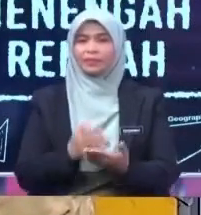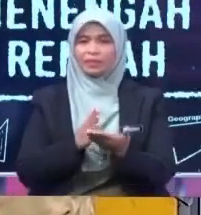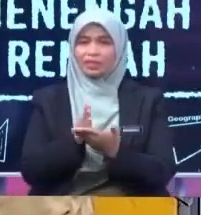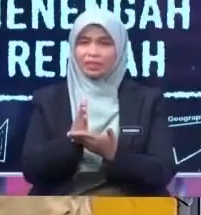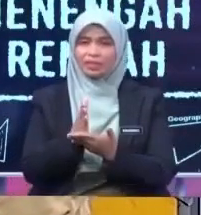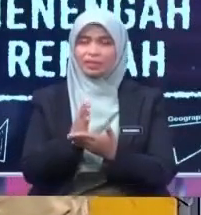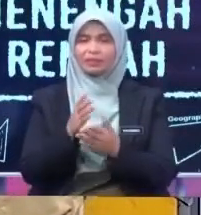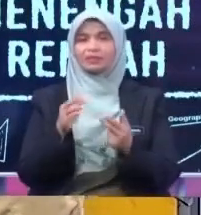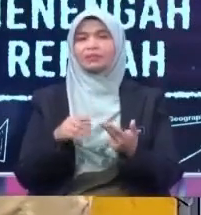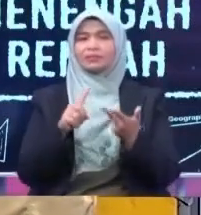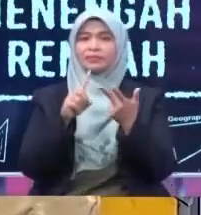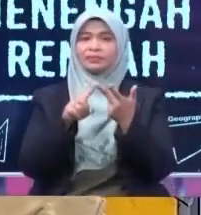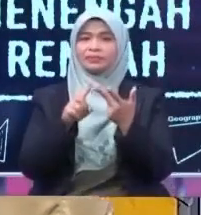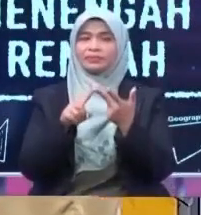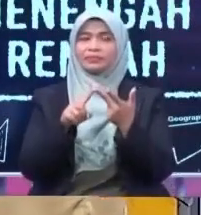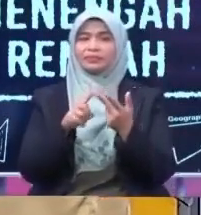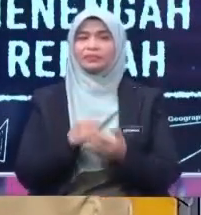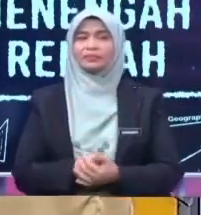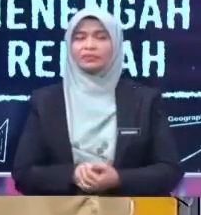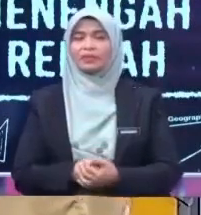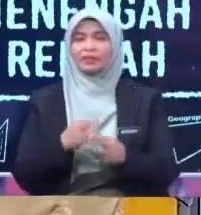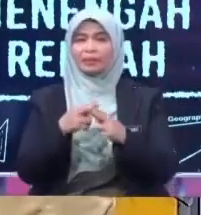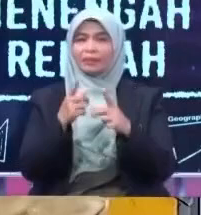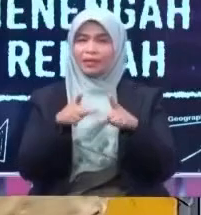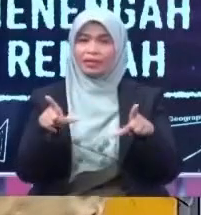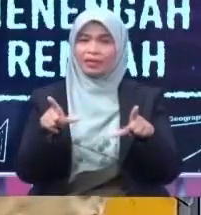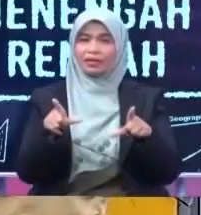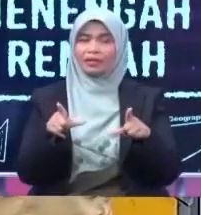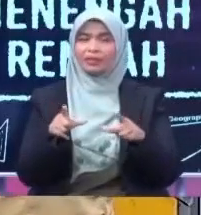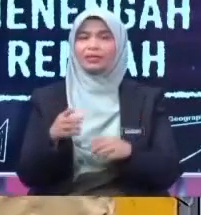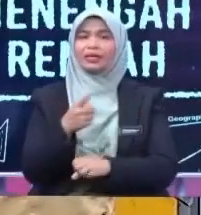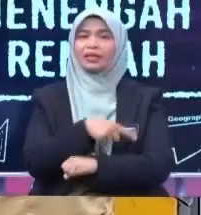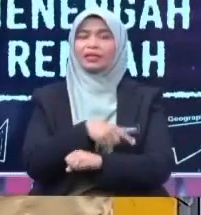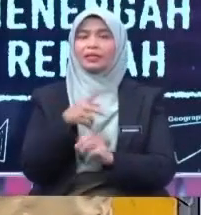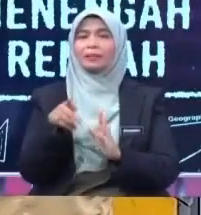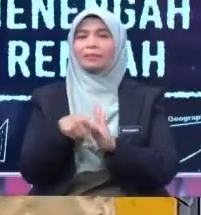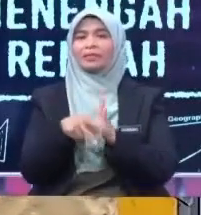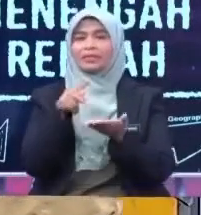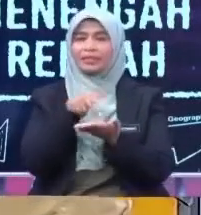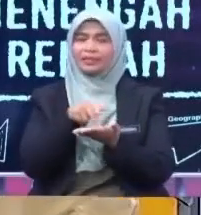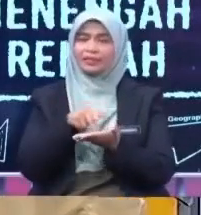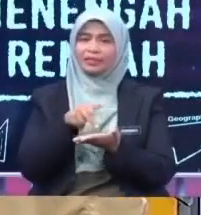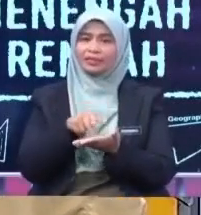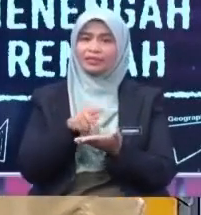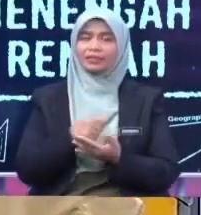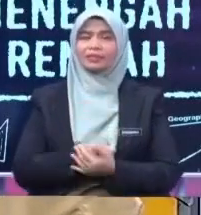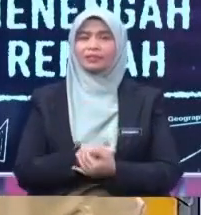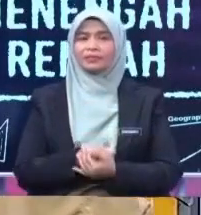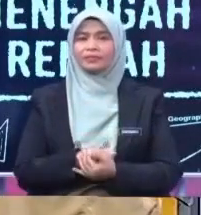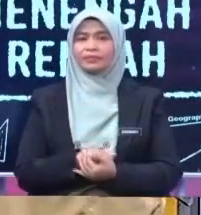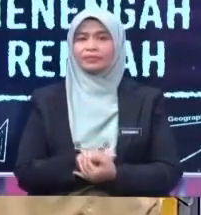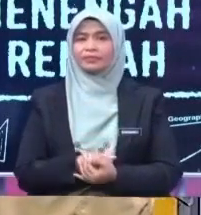Seterusnya, yang ketiga, yang terakhir, nama lain bagi hari akhirat adalah hari perhitungan ataupun tadi Yaumul